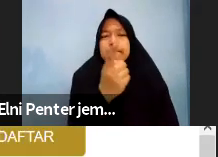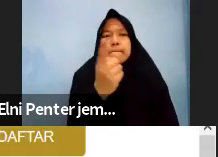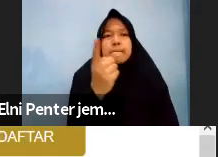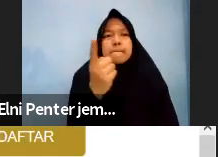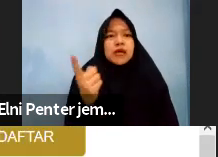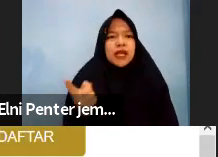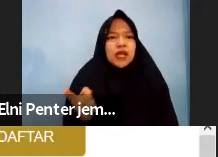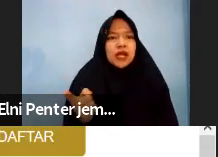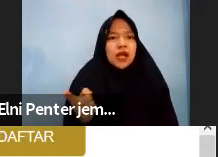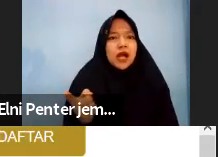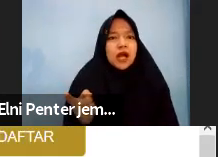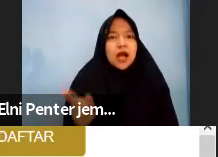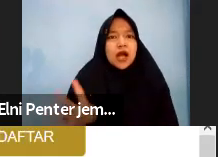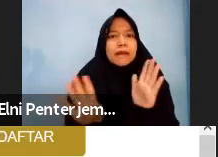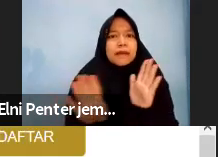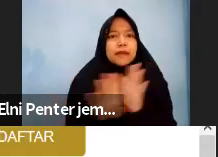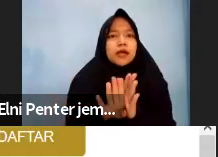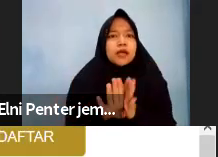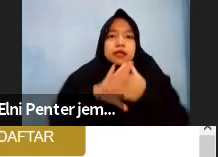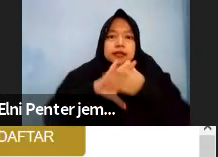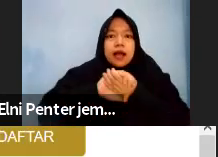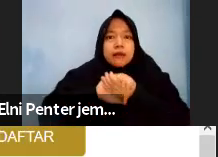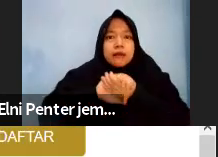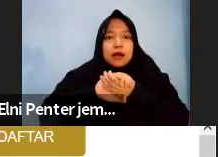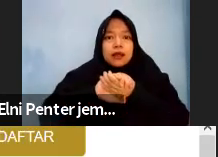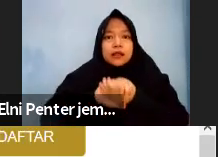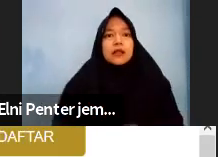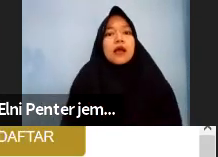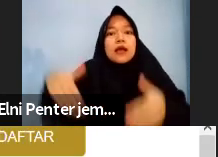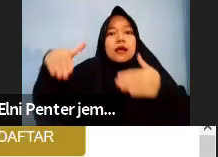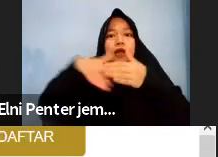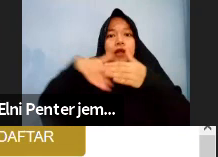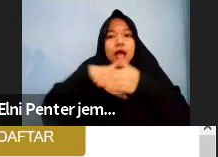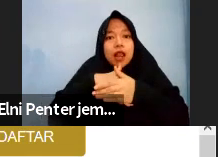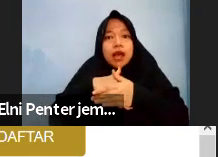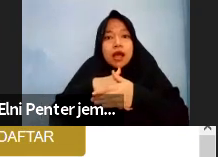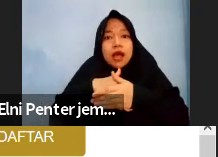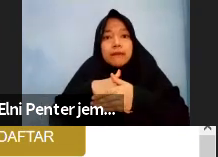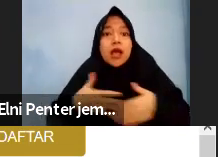bersahabat dalam suka